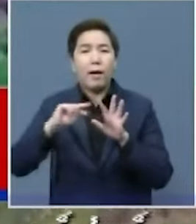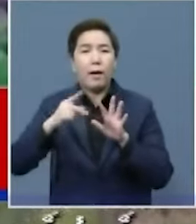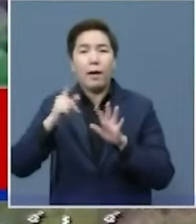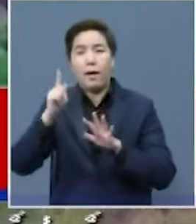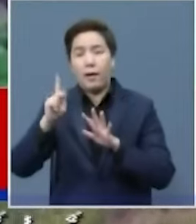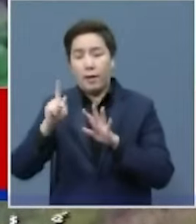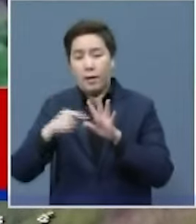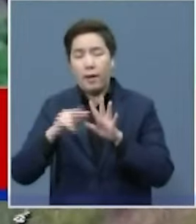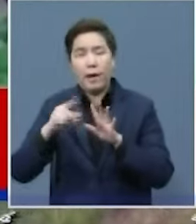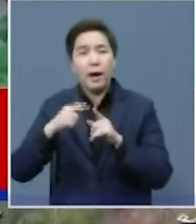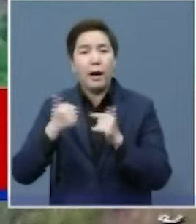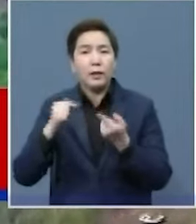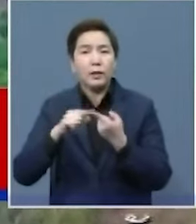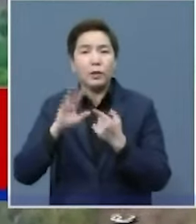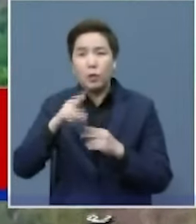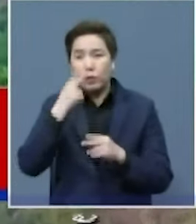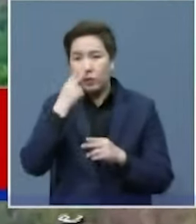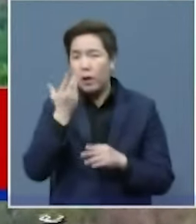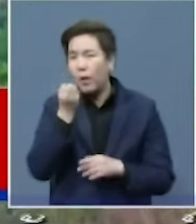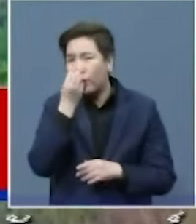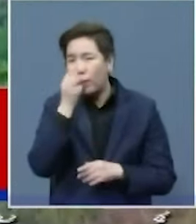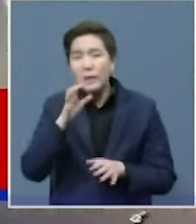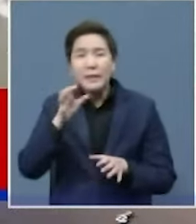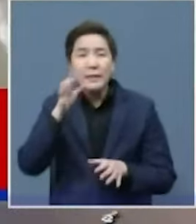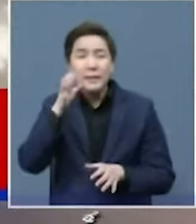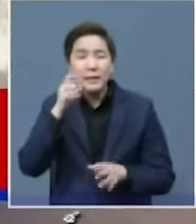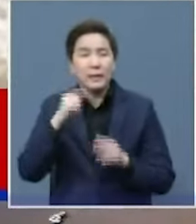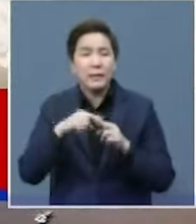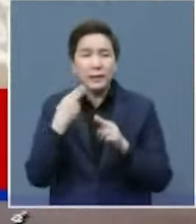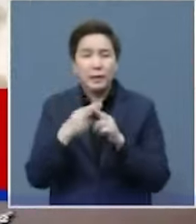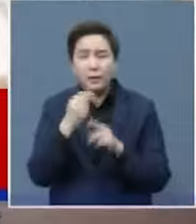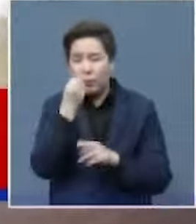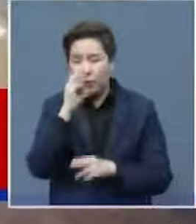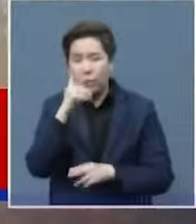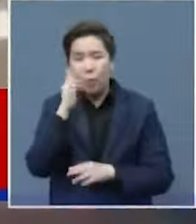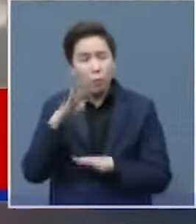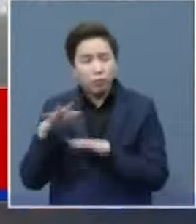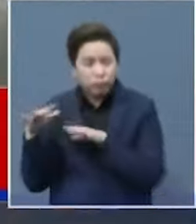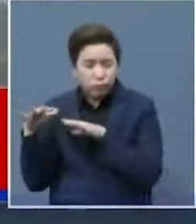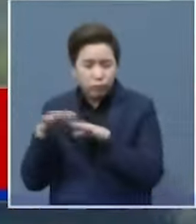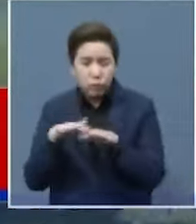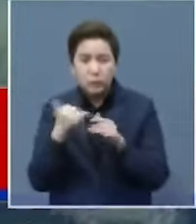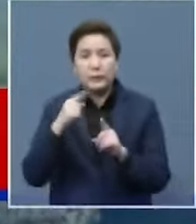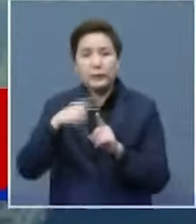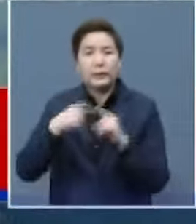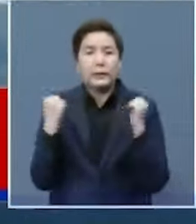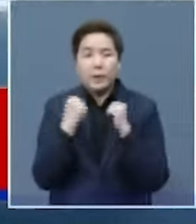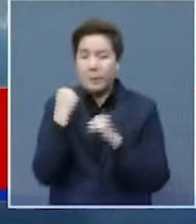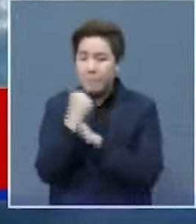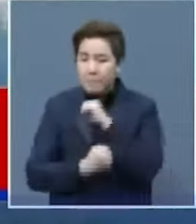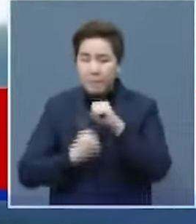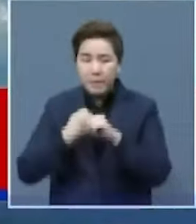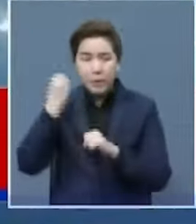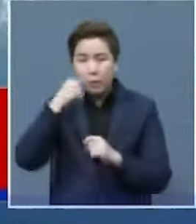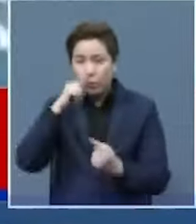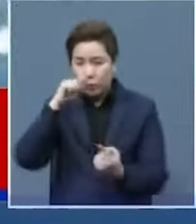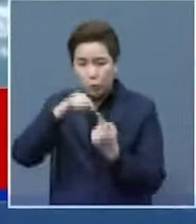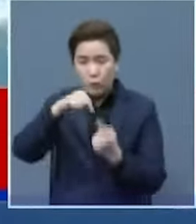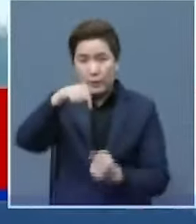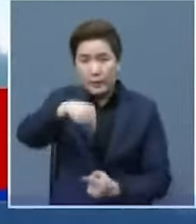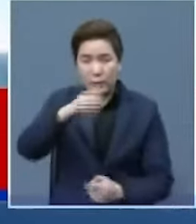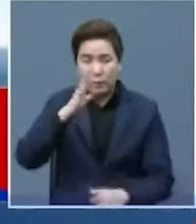หม่เป็นอีกหนึ่งในจุดชมดอกพญาเสือโคร่งค่ะเป็นจุดยอดนิยมนะคะในช่วงฤดูหนาวของทุกปีไฮไลท์แน่